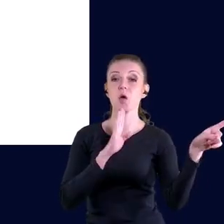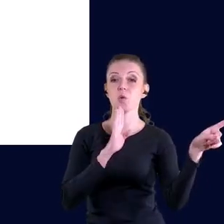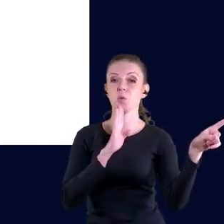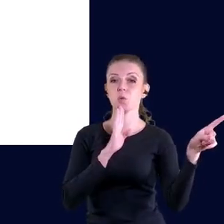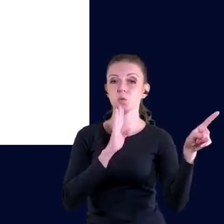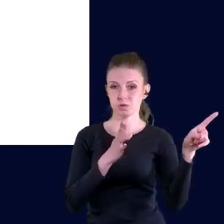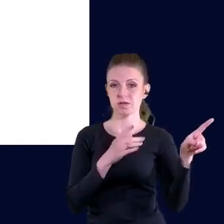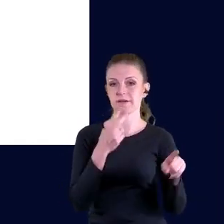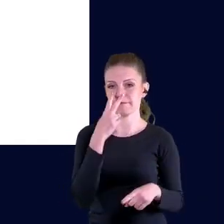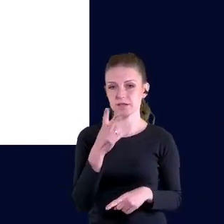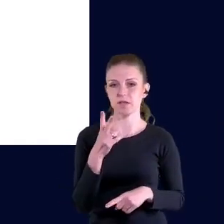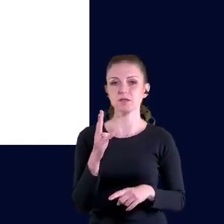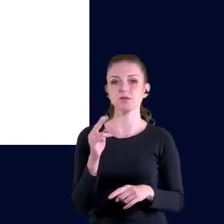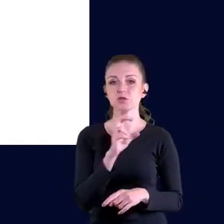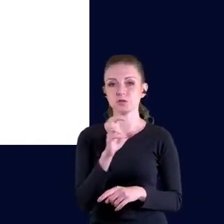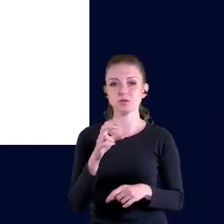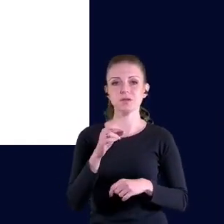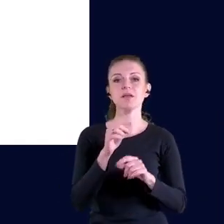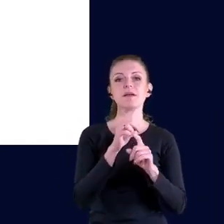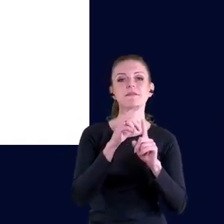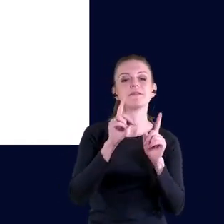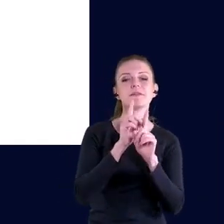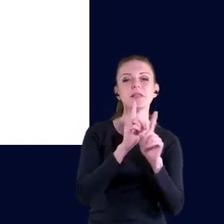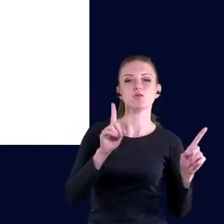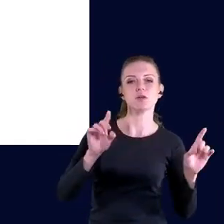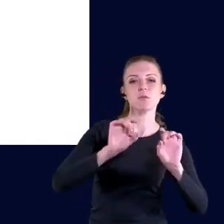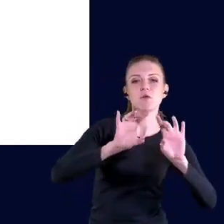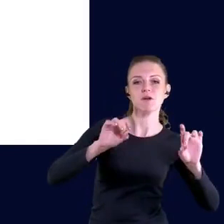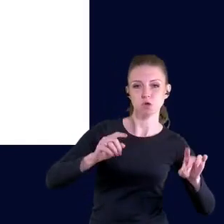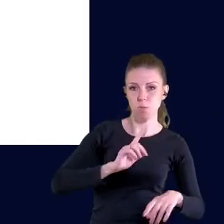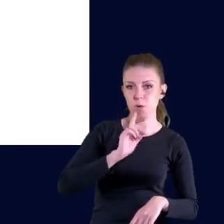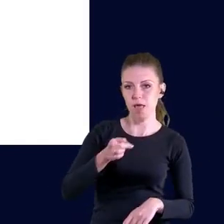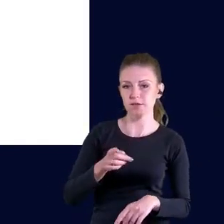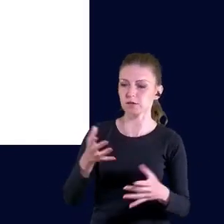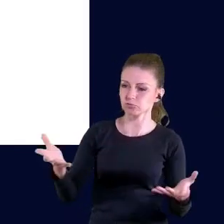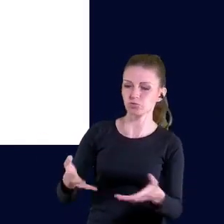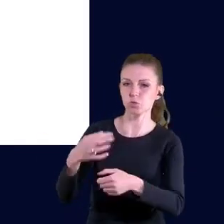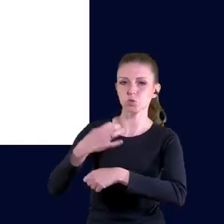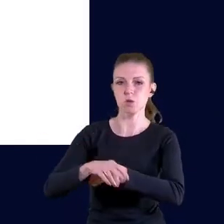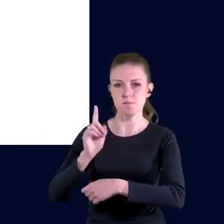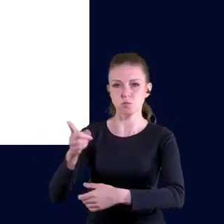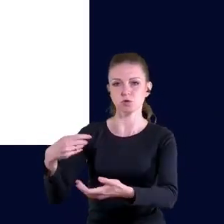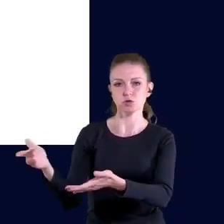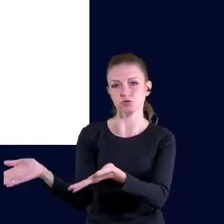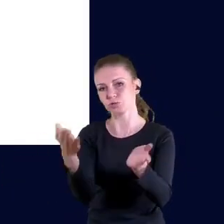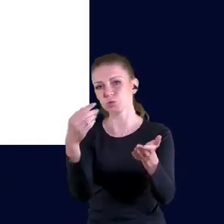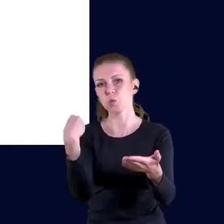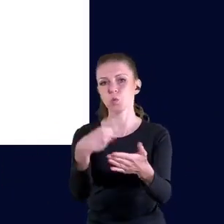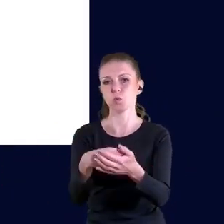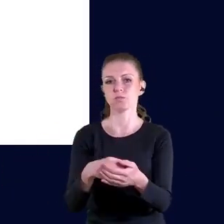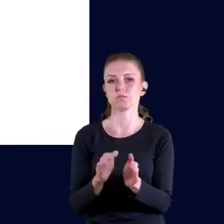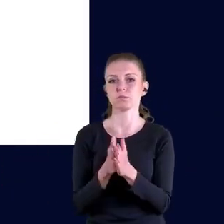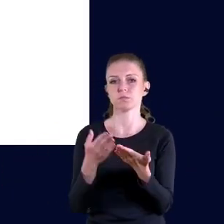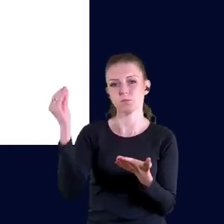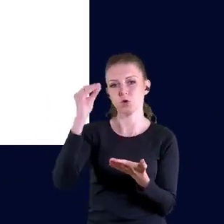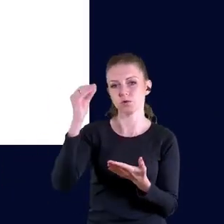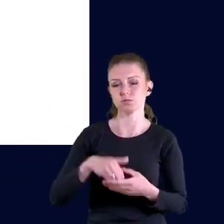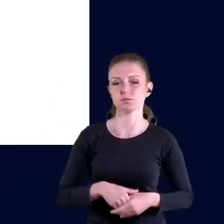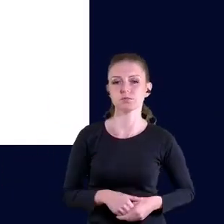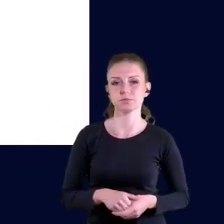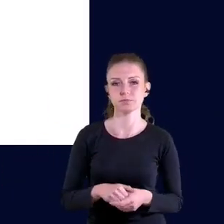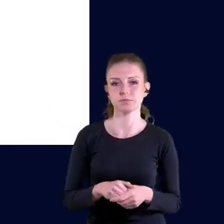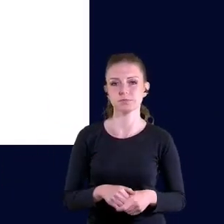Zjednoczonych widzimy to są dane z lat 2000 lat wzroku pan dynamicznego i rok i roku